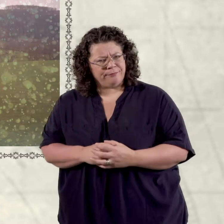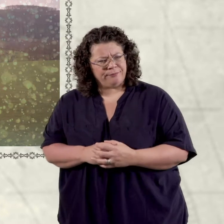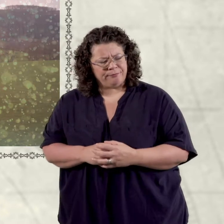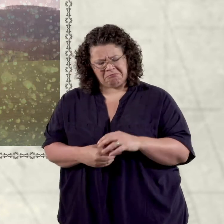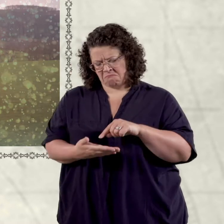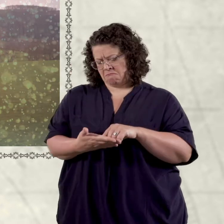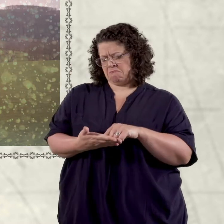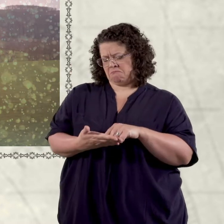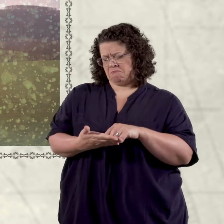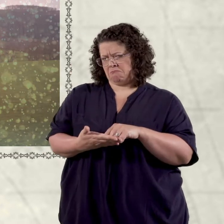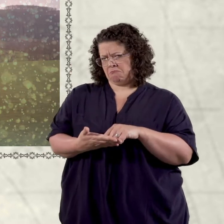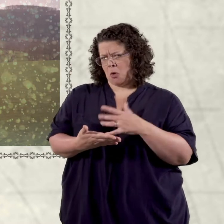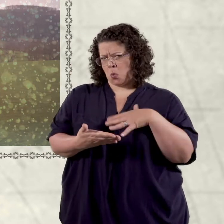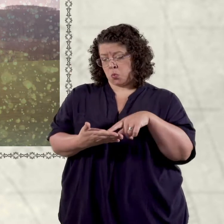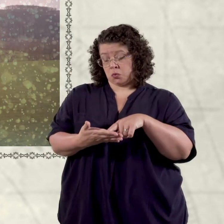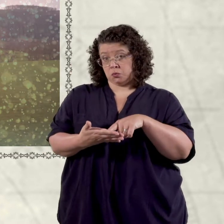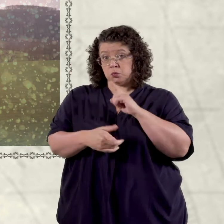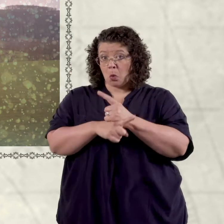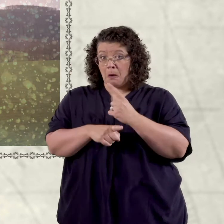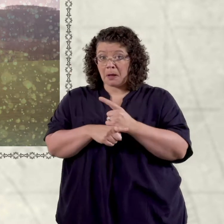Llythyr gan arweinwyr yr ardal.